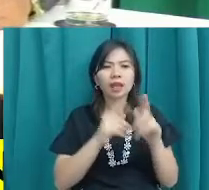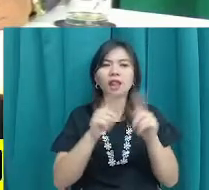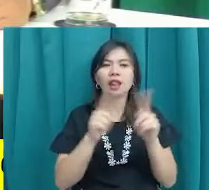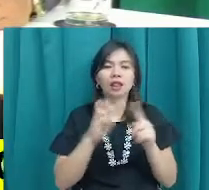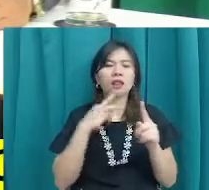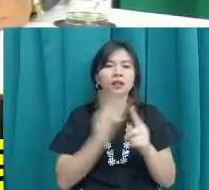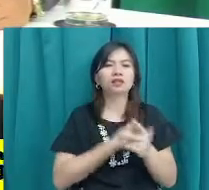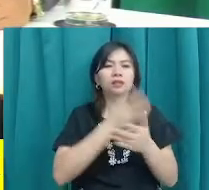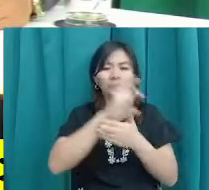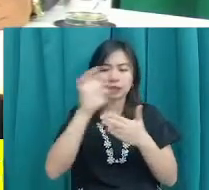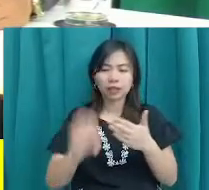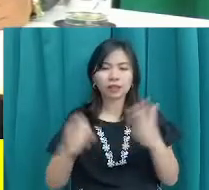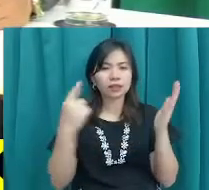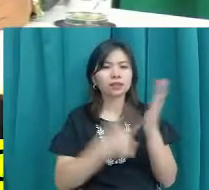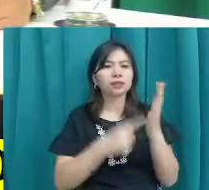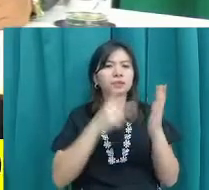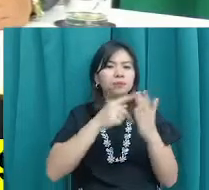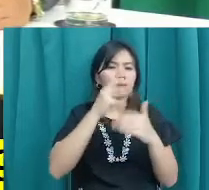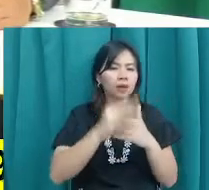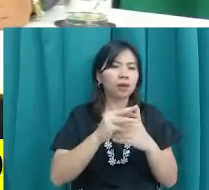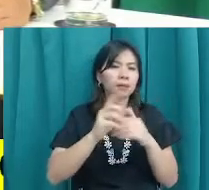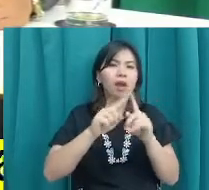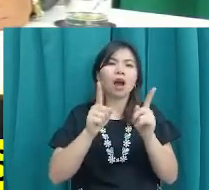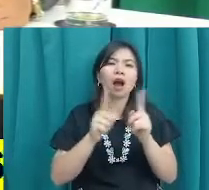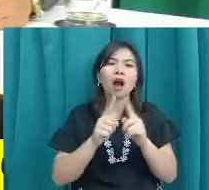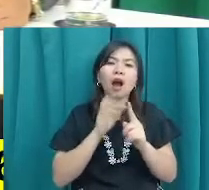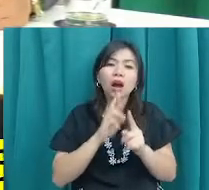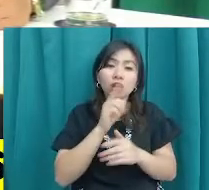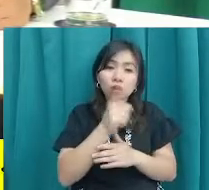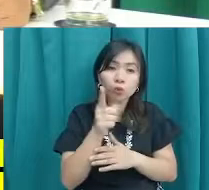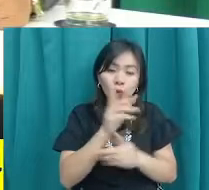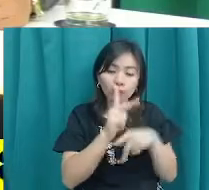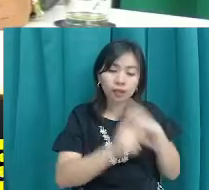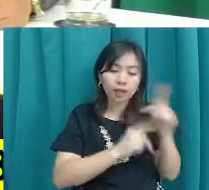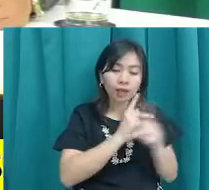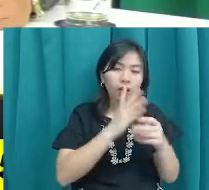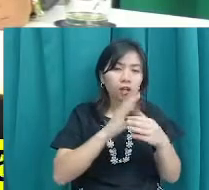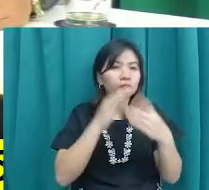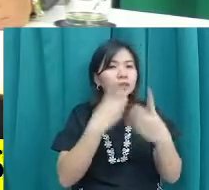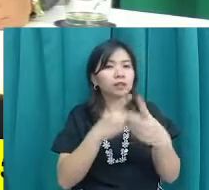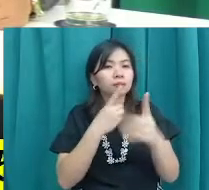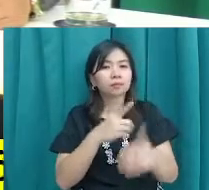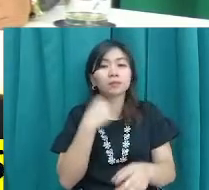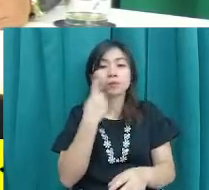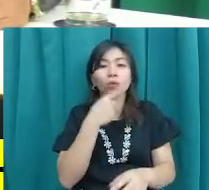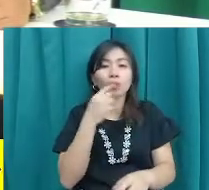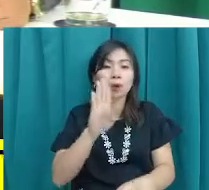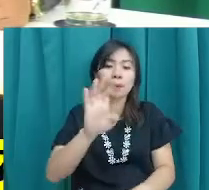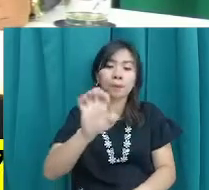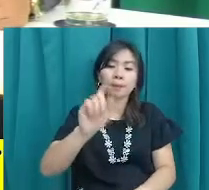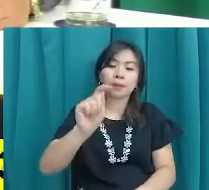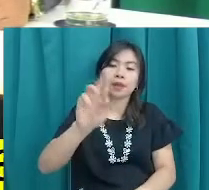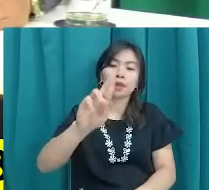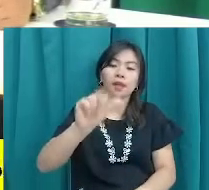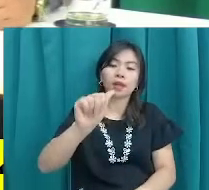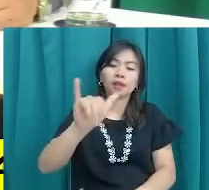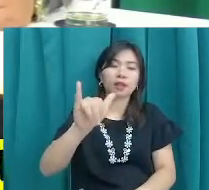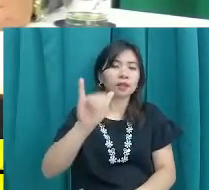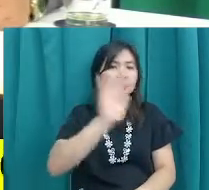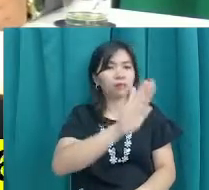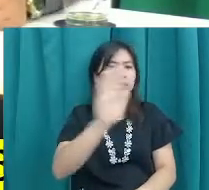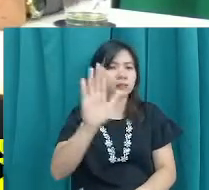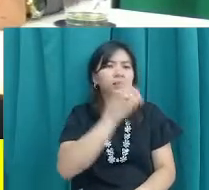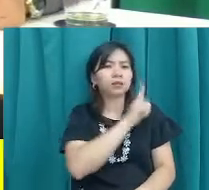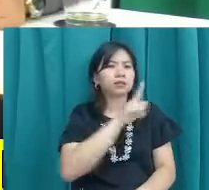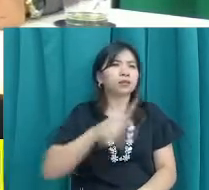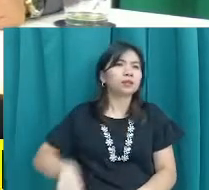ito, are you the kind of disciple who betrays your Lord? You see? Ito, sir, are you a